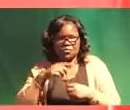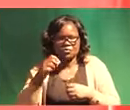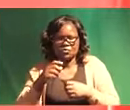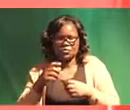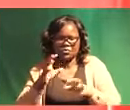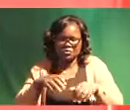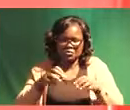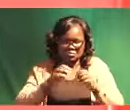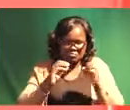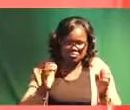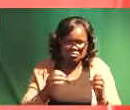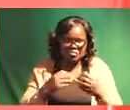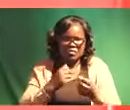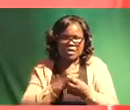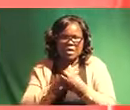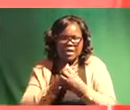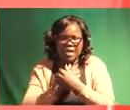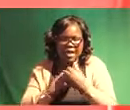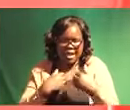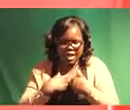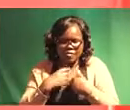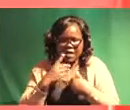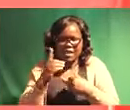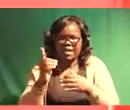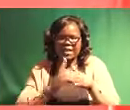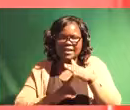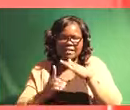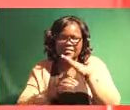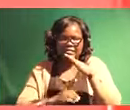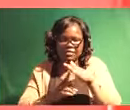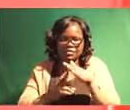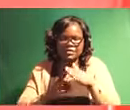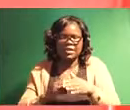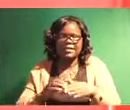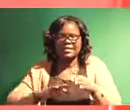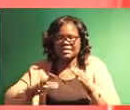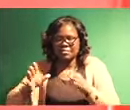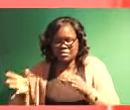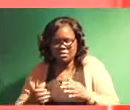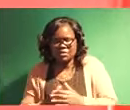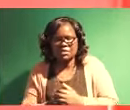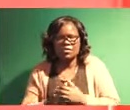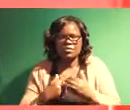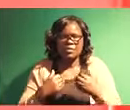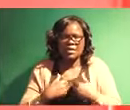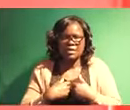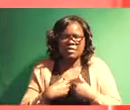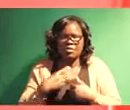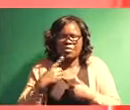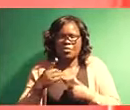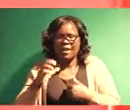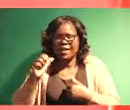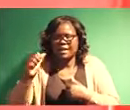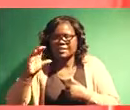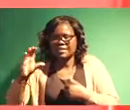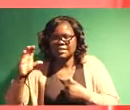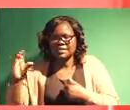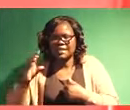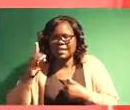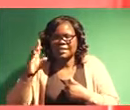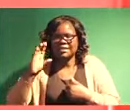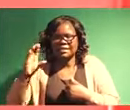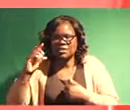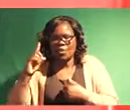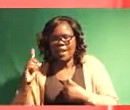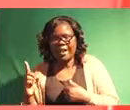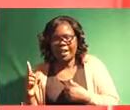shambani. Tuko na Wanu Division na ndio sub county, tuko na Wanu SCC na DCC